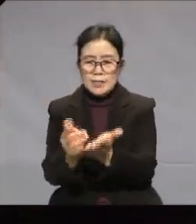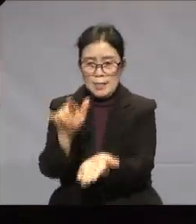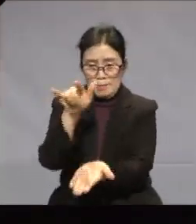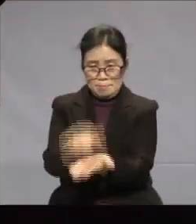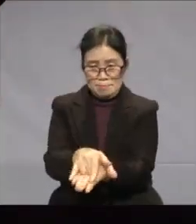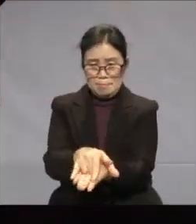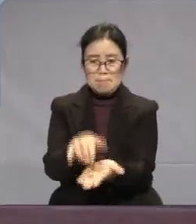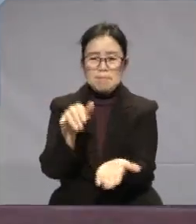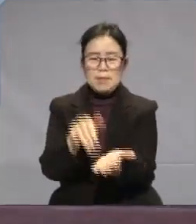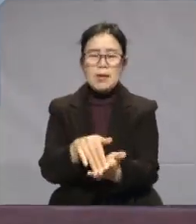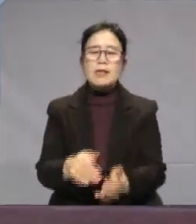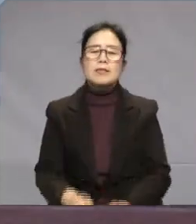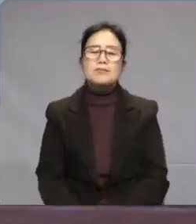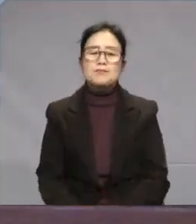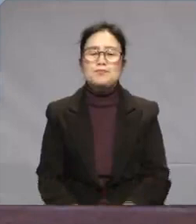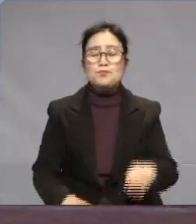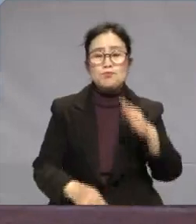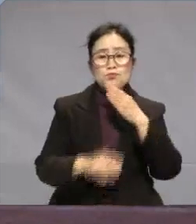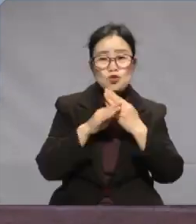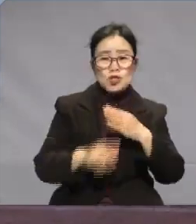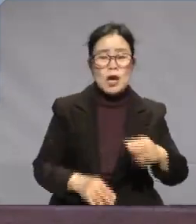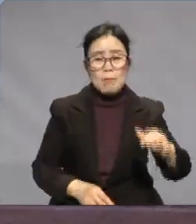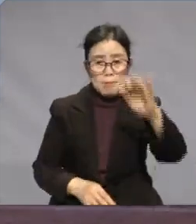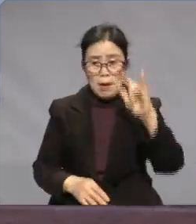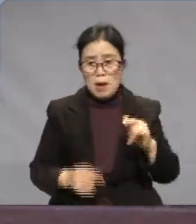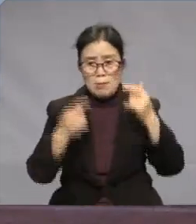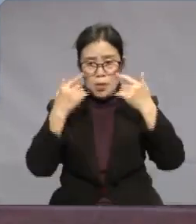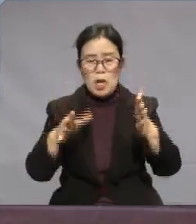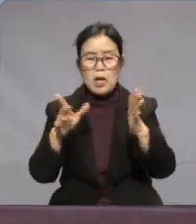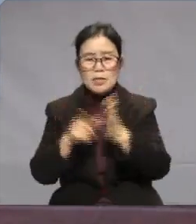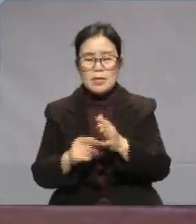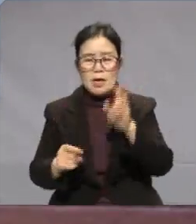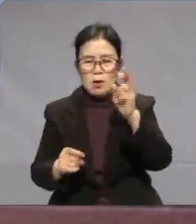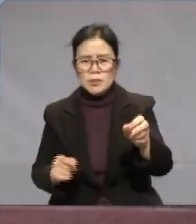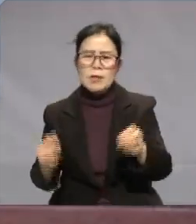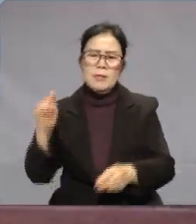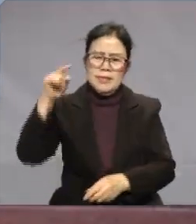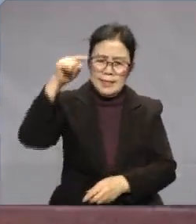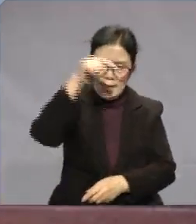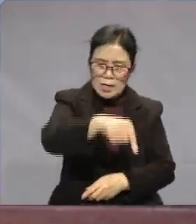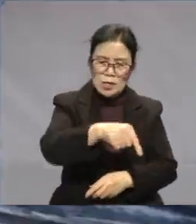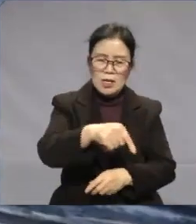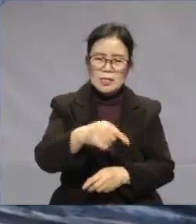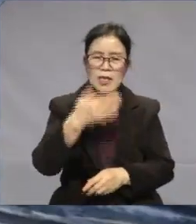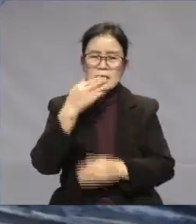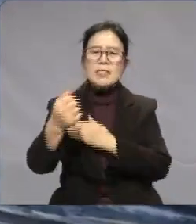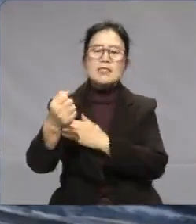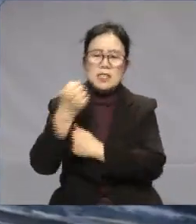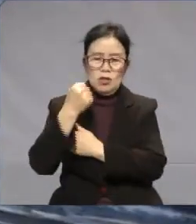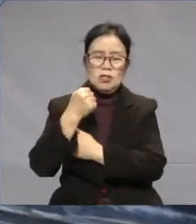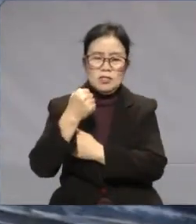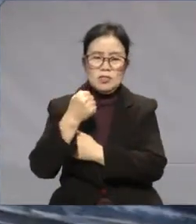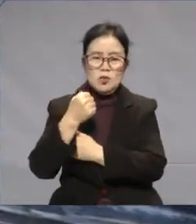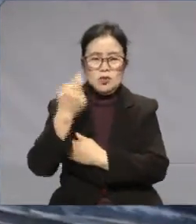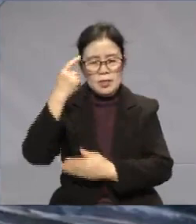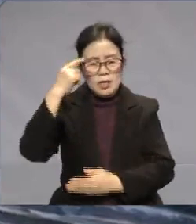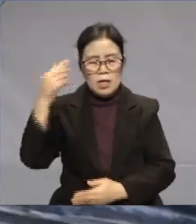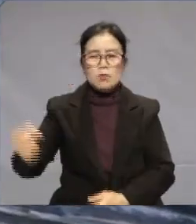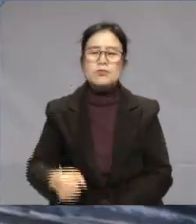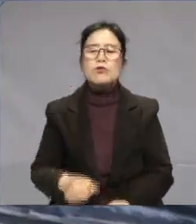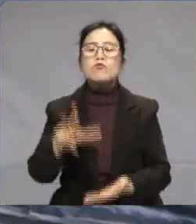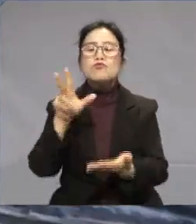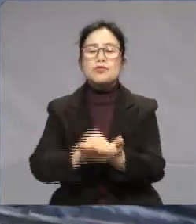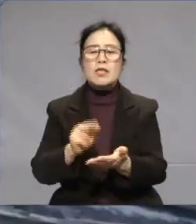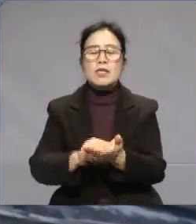탑재합니다. 북한 도발 징후가 명확할 때 원점을 타격한다는 반격 능력의 일환입니다. 문제는